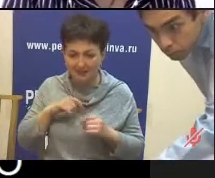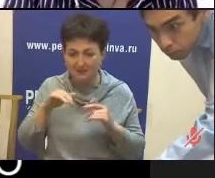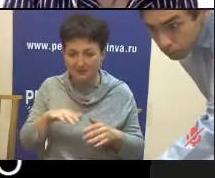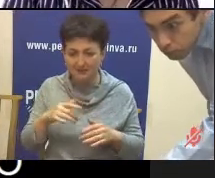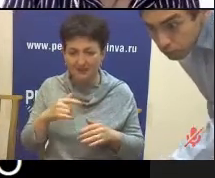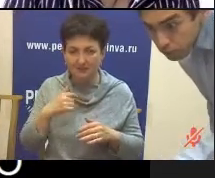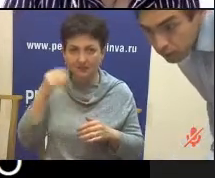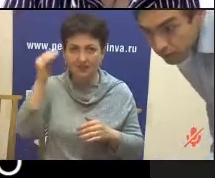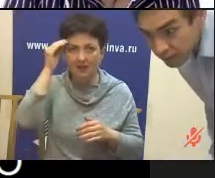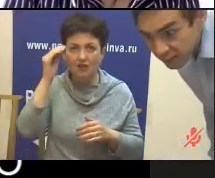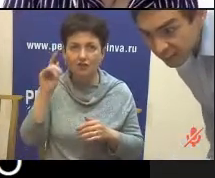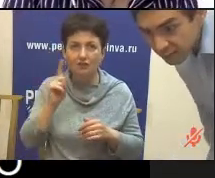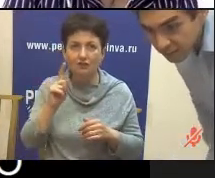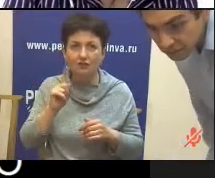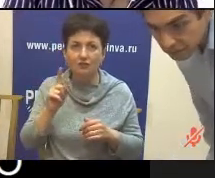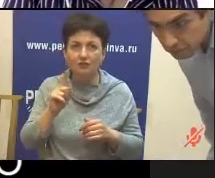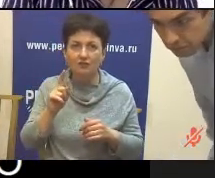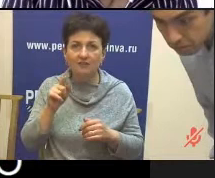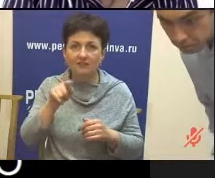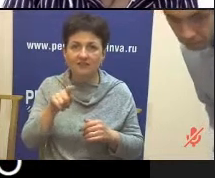Но на самом деле, мне кажется,